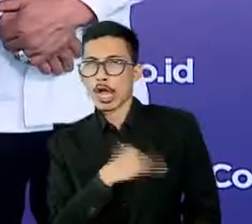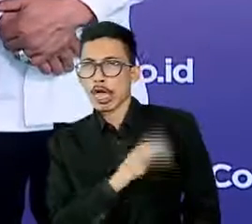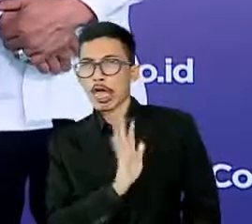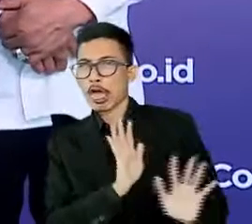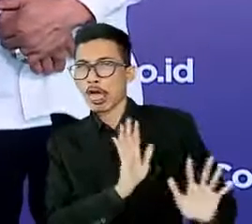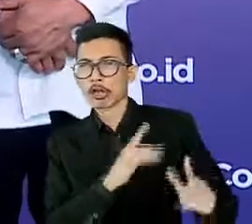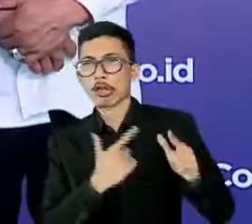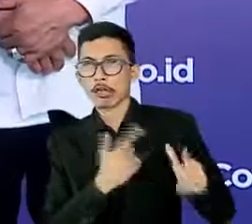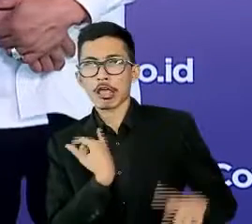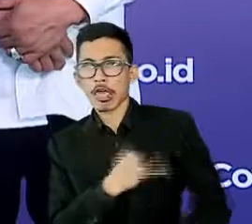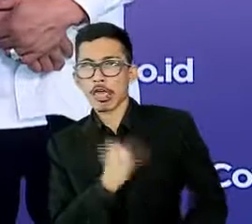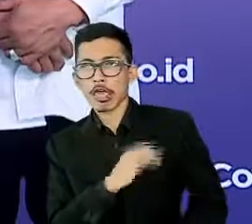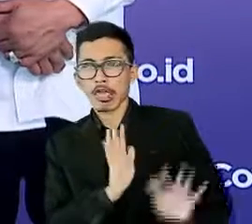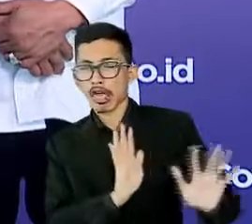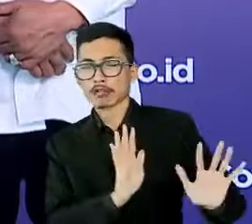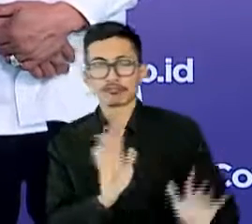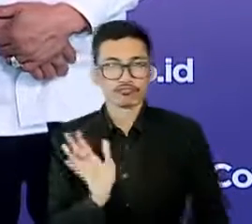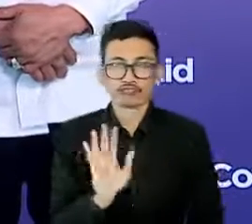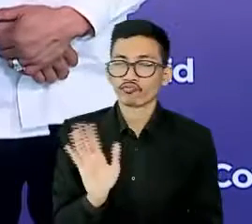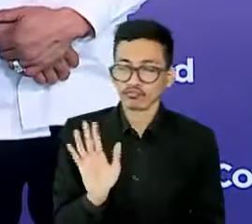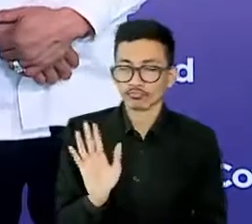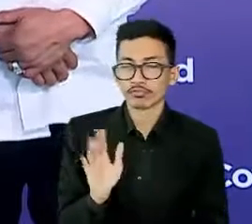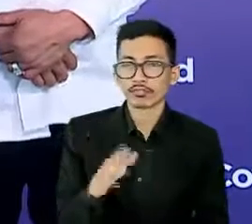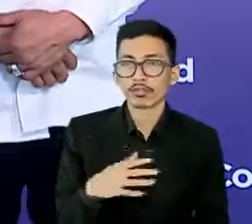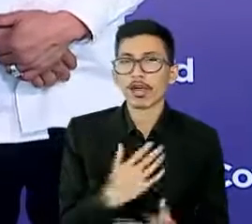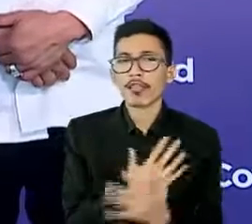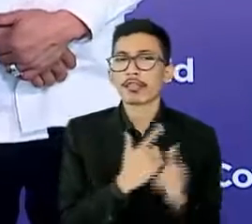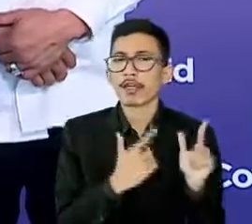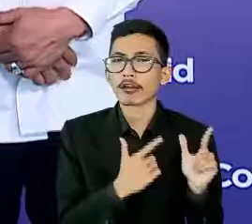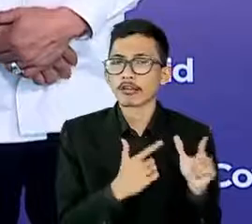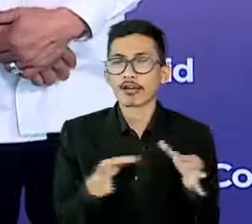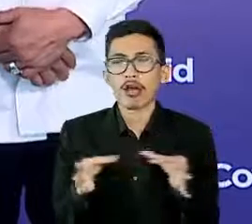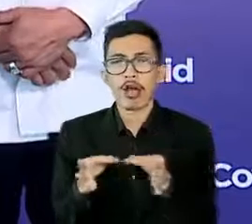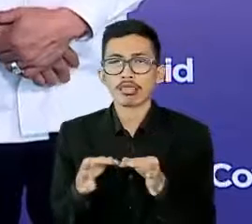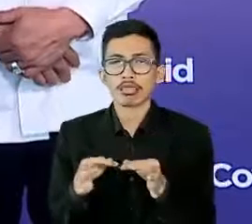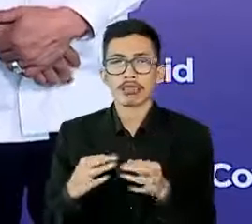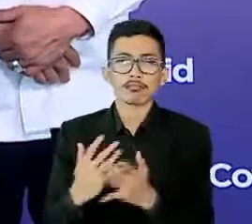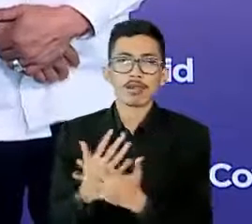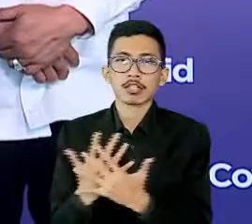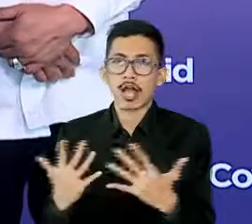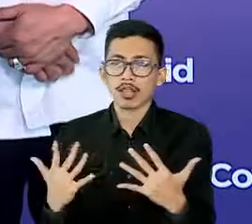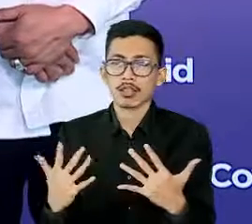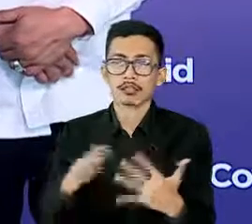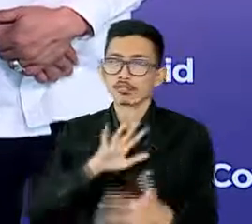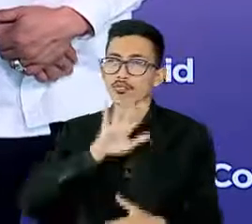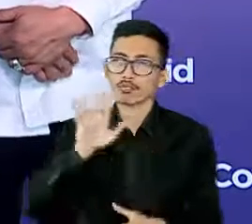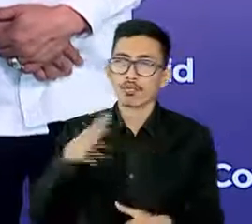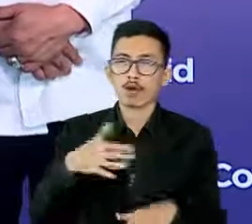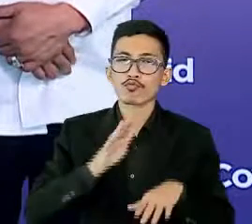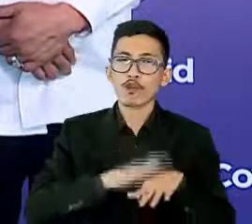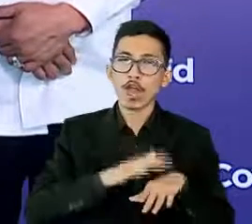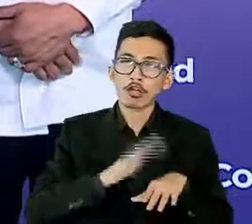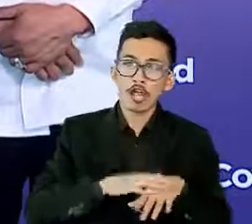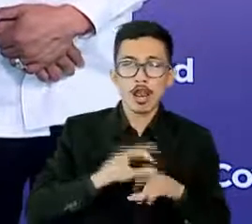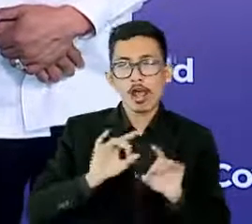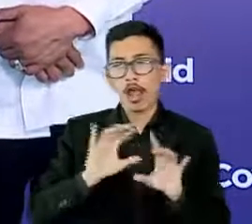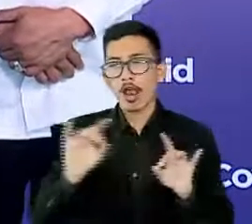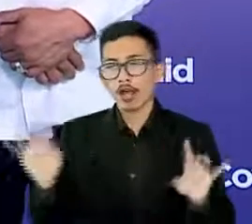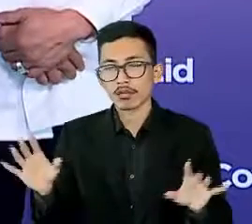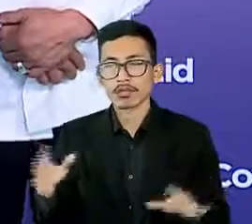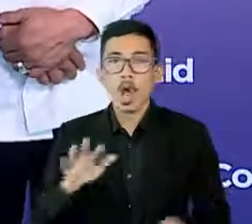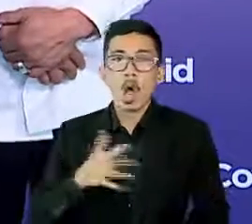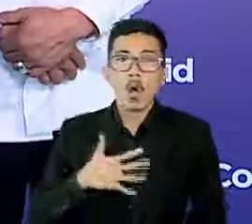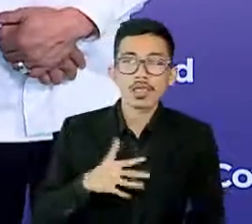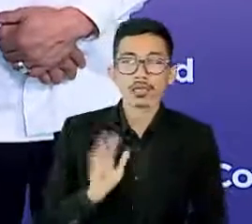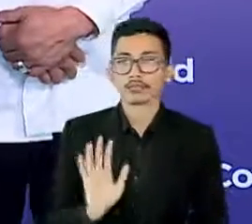dekat dengan masyarakat dari berbagai macam suku juga tidak perlu dikawatirkan